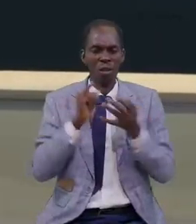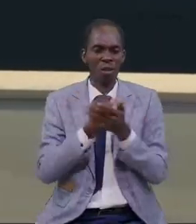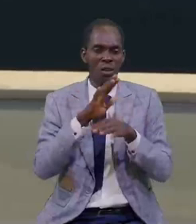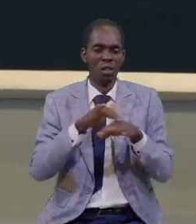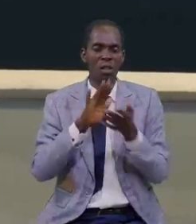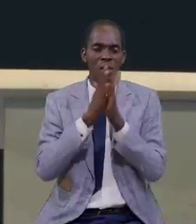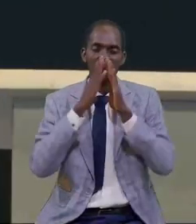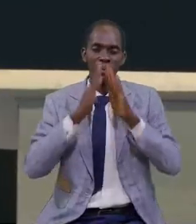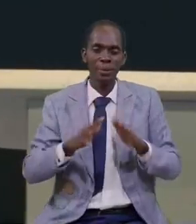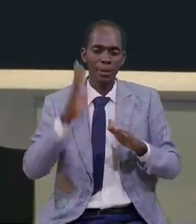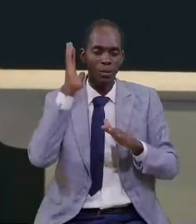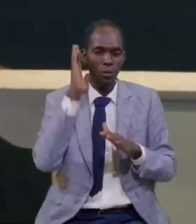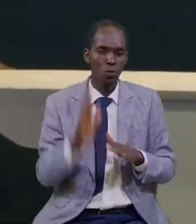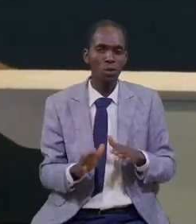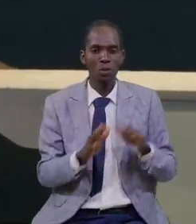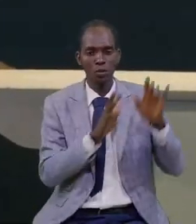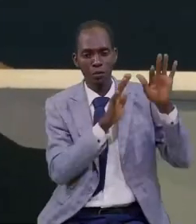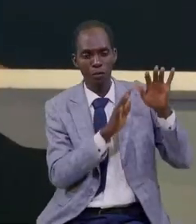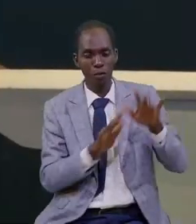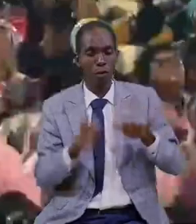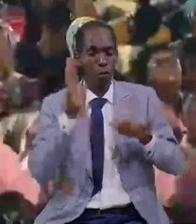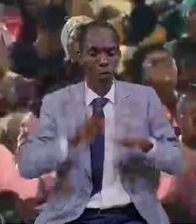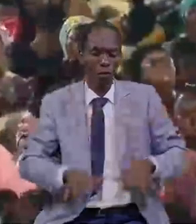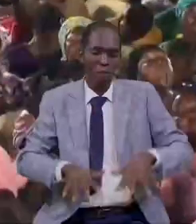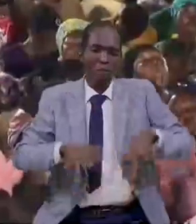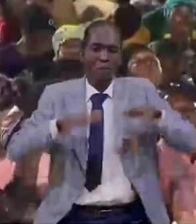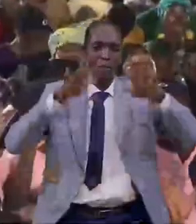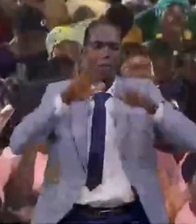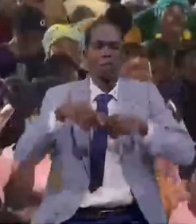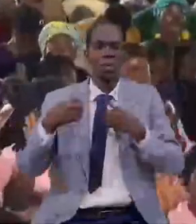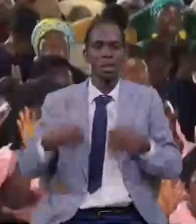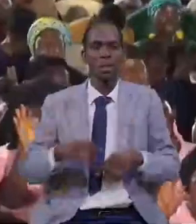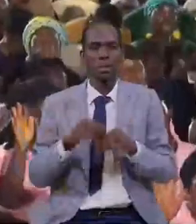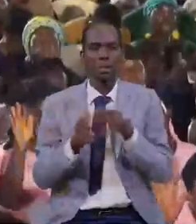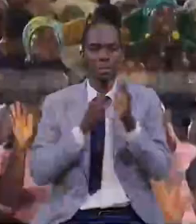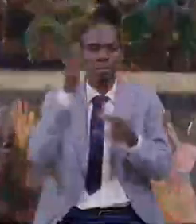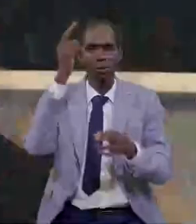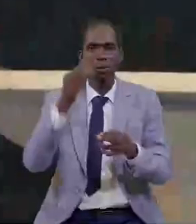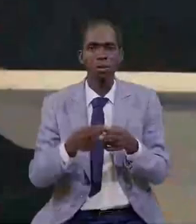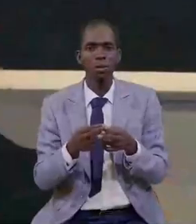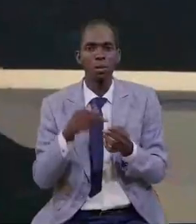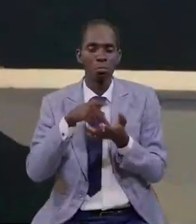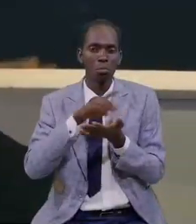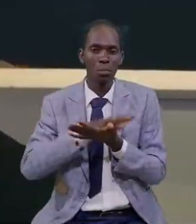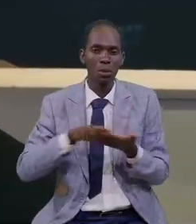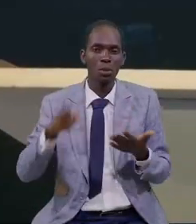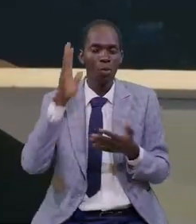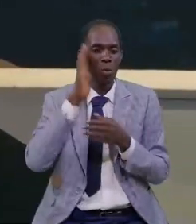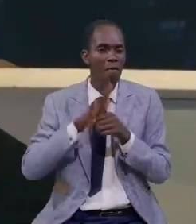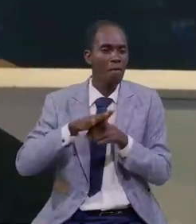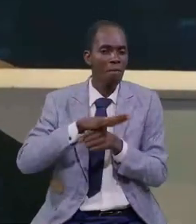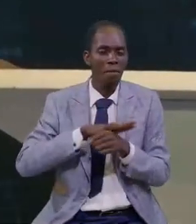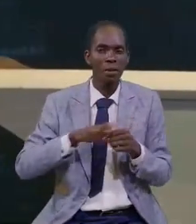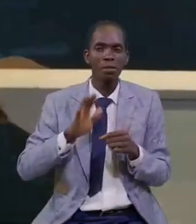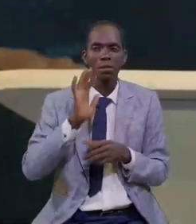cœur la paix va remplir ton cœur la pureté va saturer